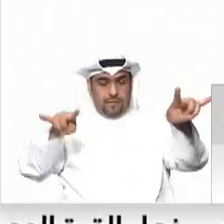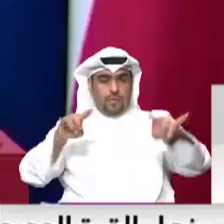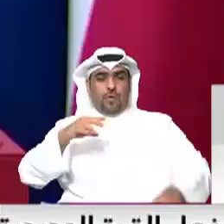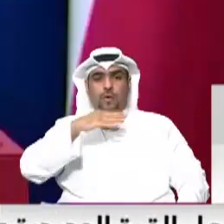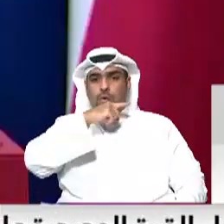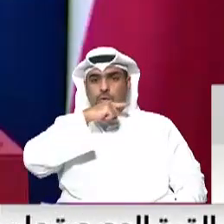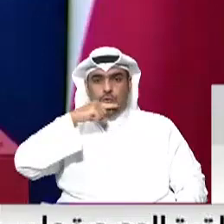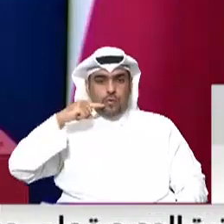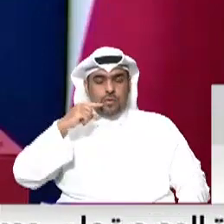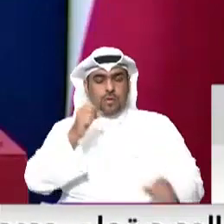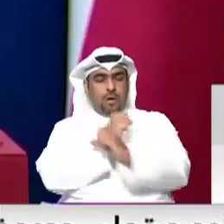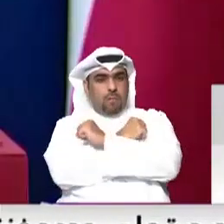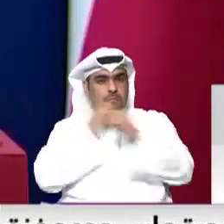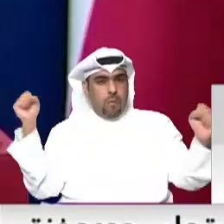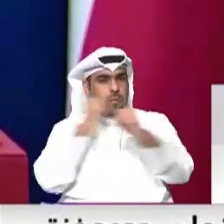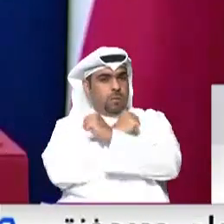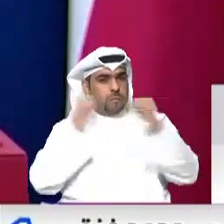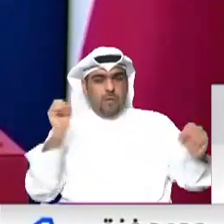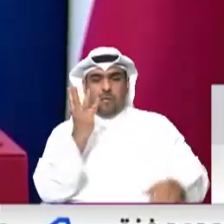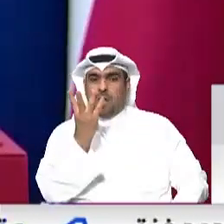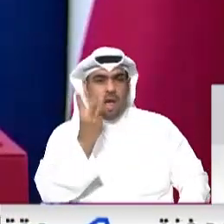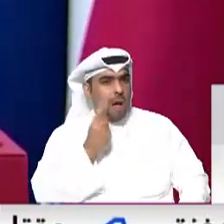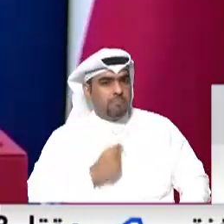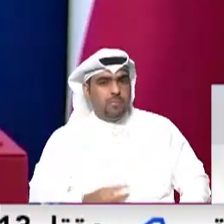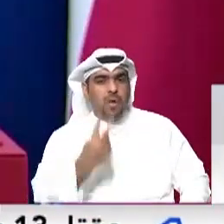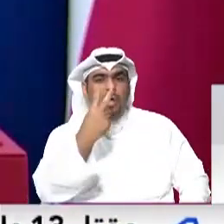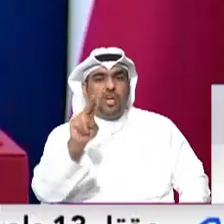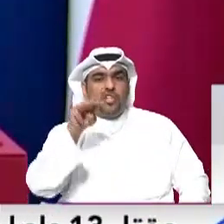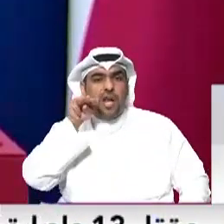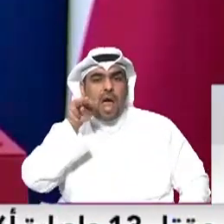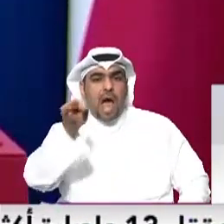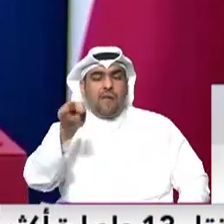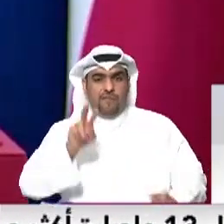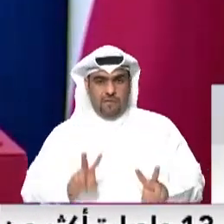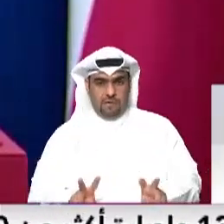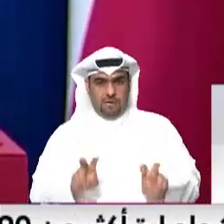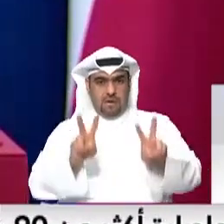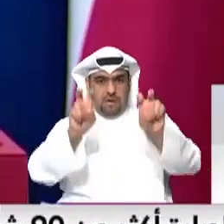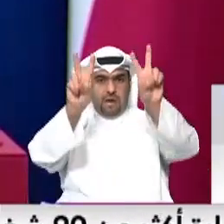من 20,000 منشأة عسكرية أوكرانية وقامت